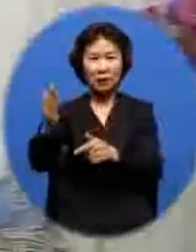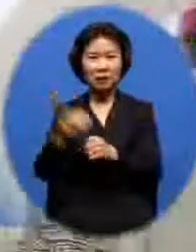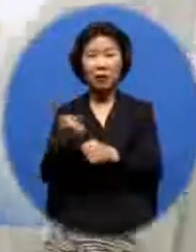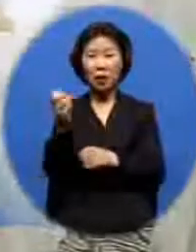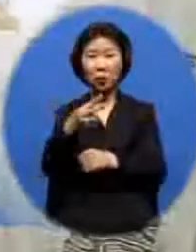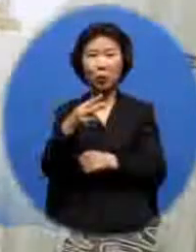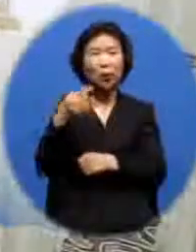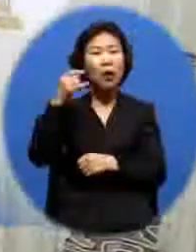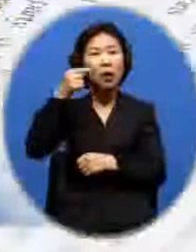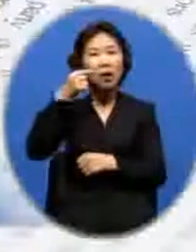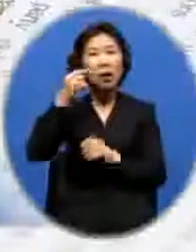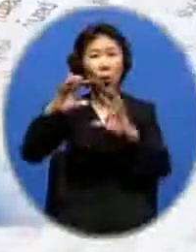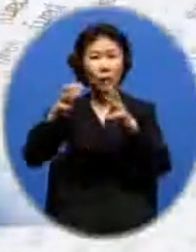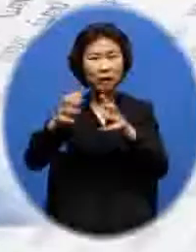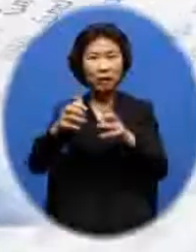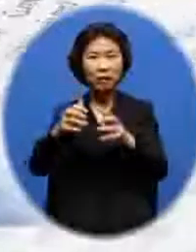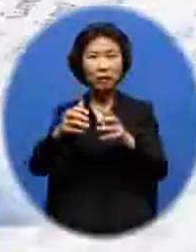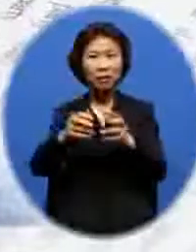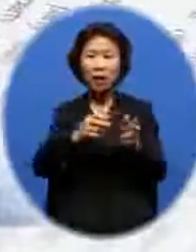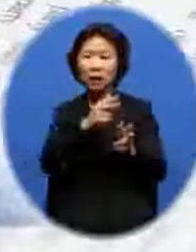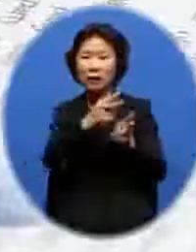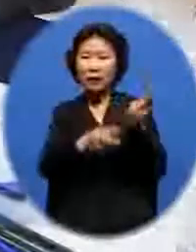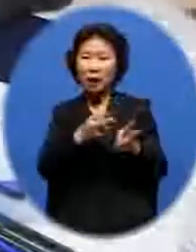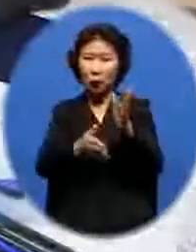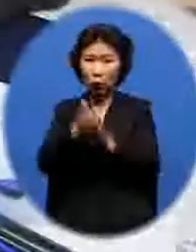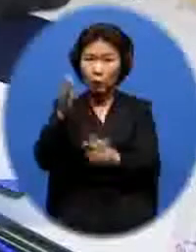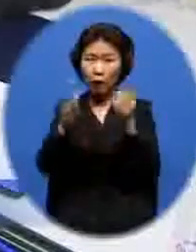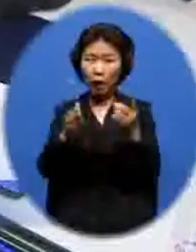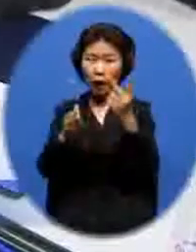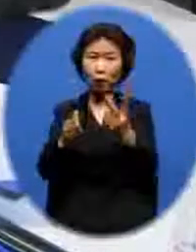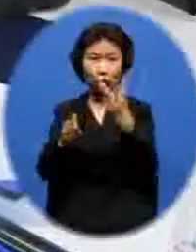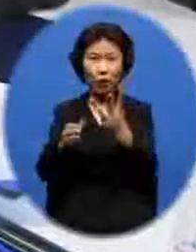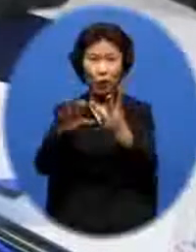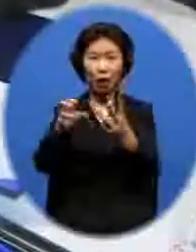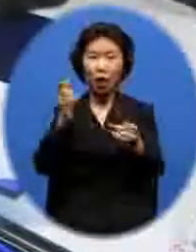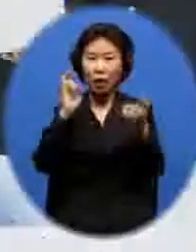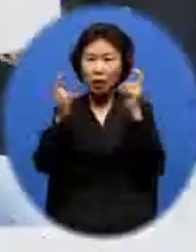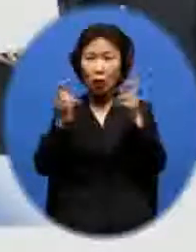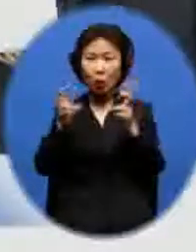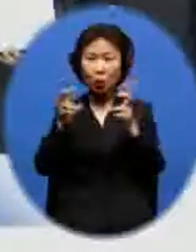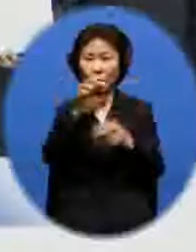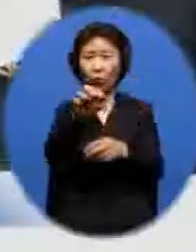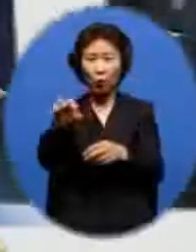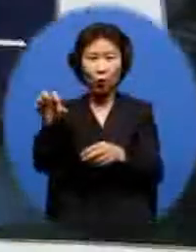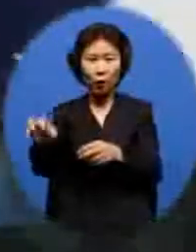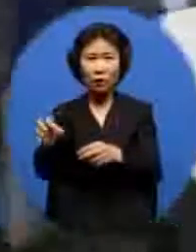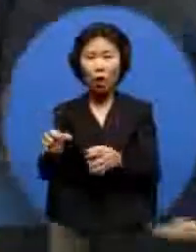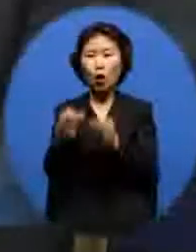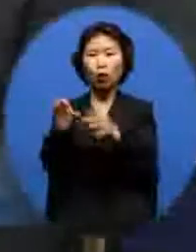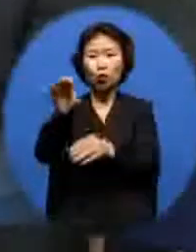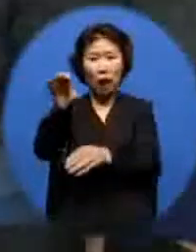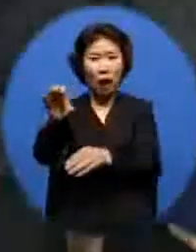아이산 인더스트리, 아드반테스트, 무르후시 제작소 등 세계 기업과 4,700만 달러 규모의 투자 협약을